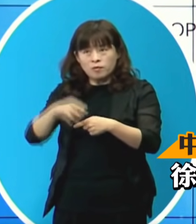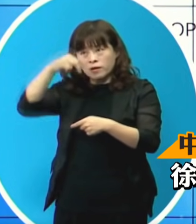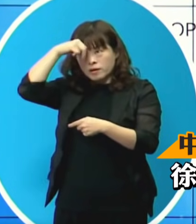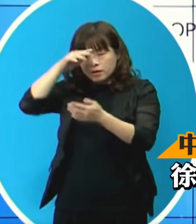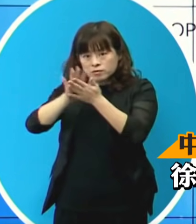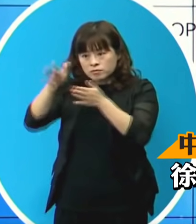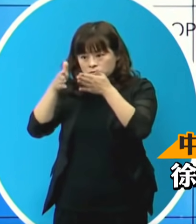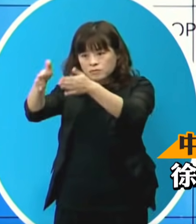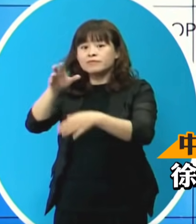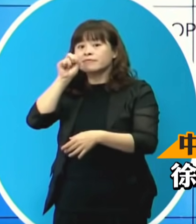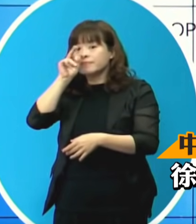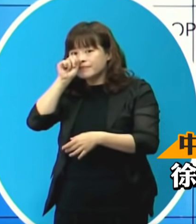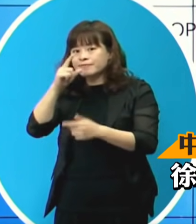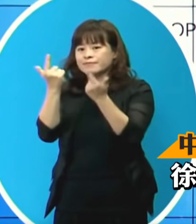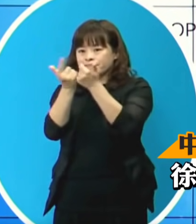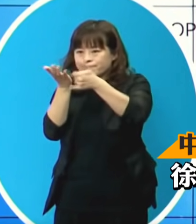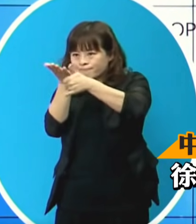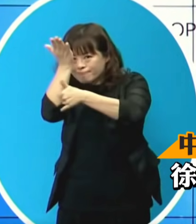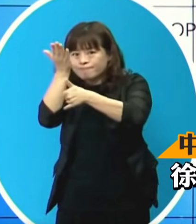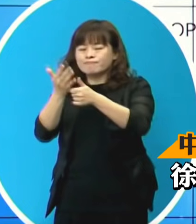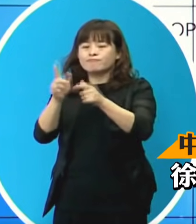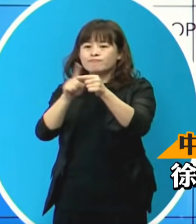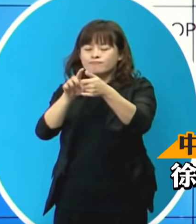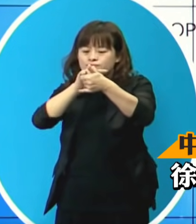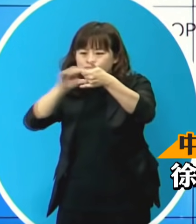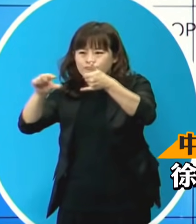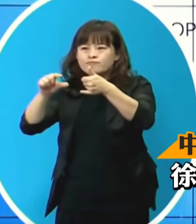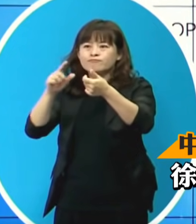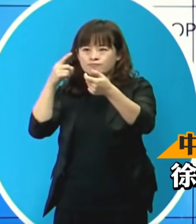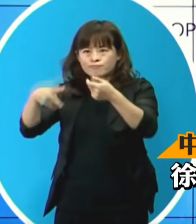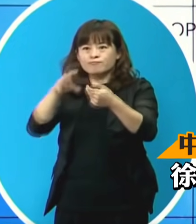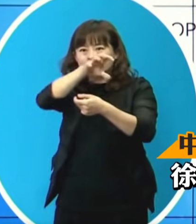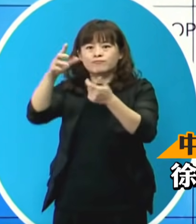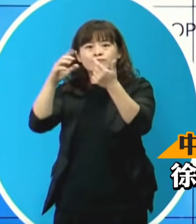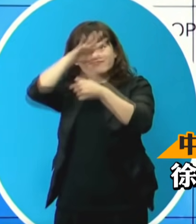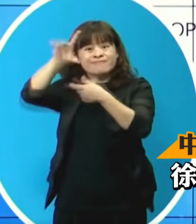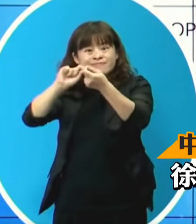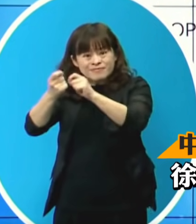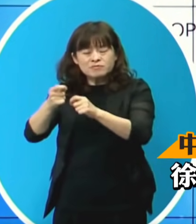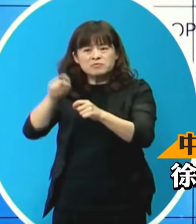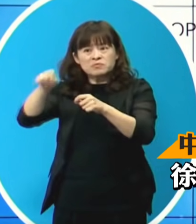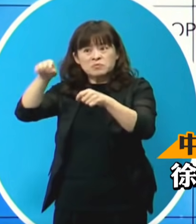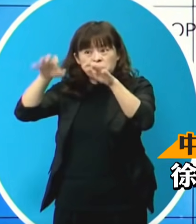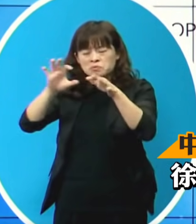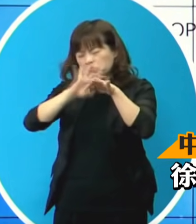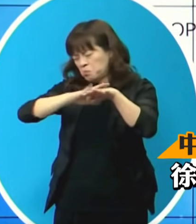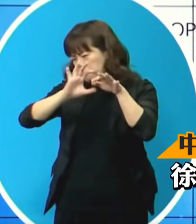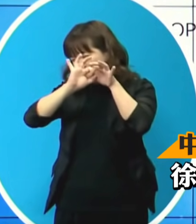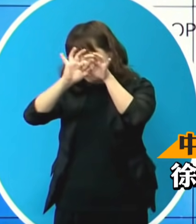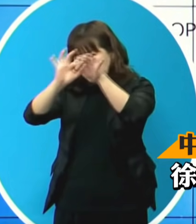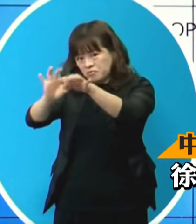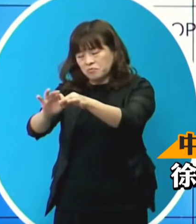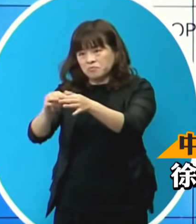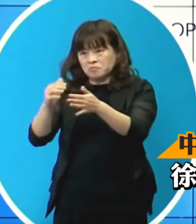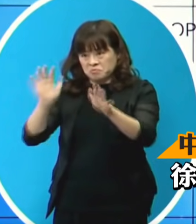午之后呢，会集中在宜兰北部地区、中部地区以及各地的山区哦。这种雨势其实会一直持续